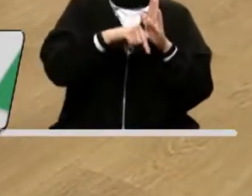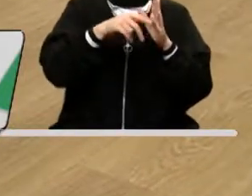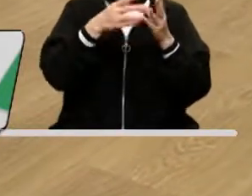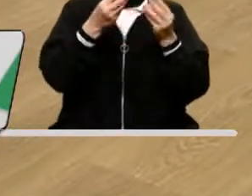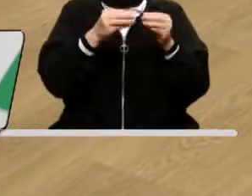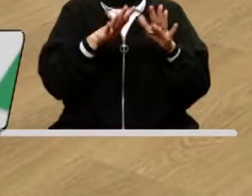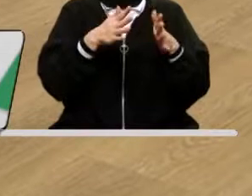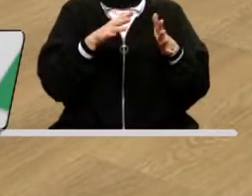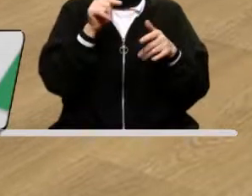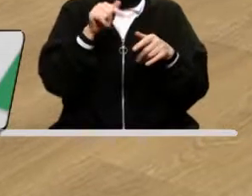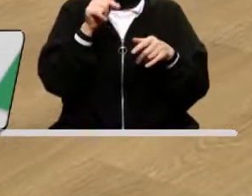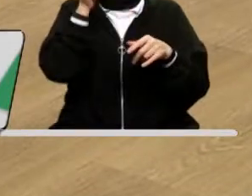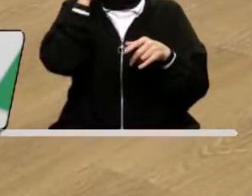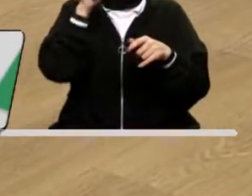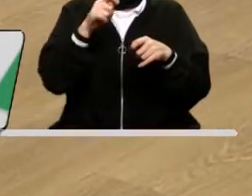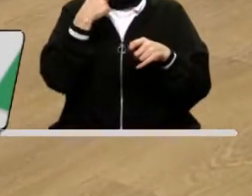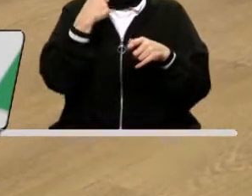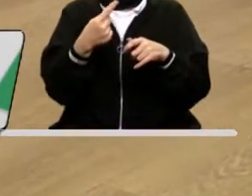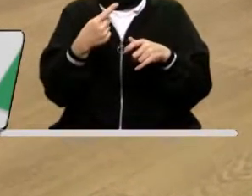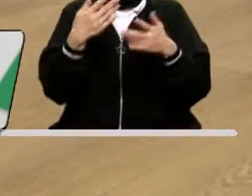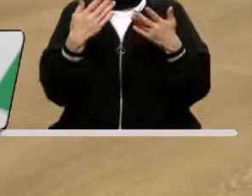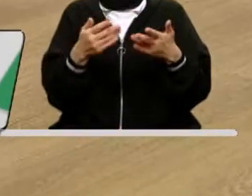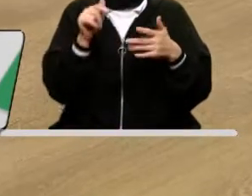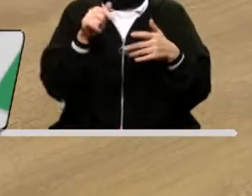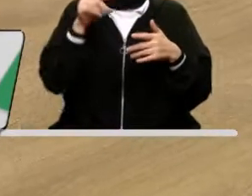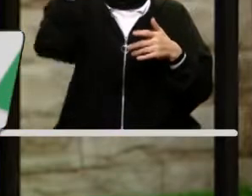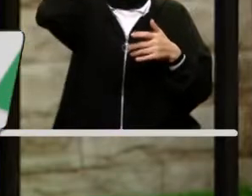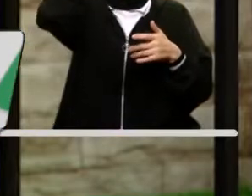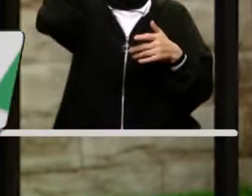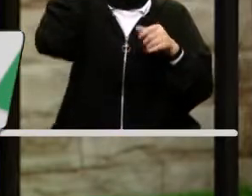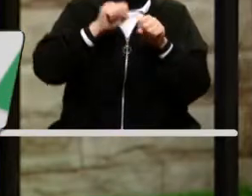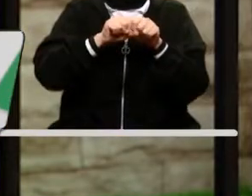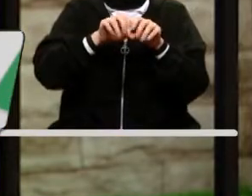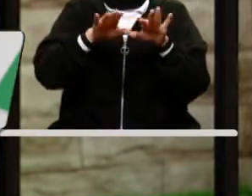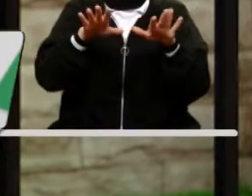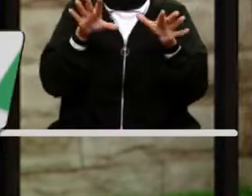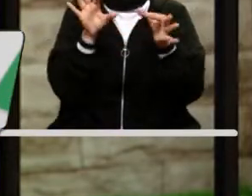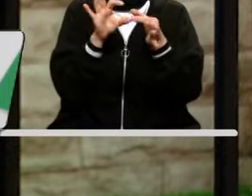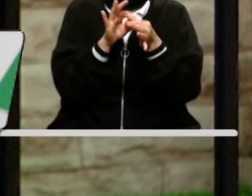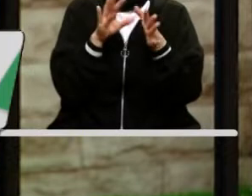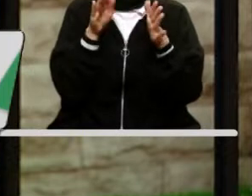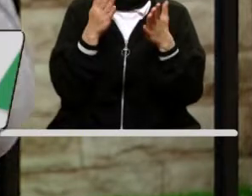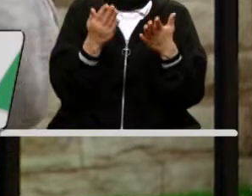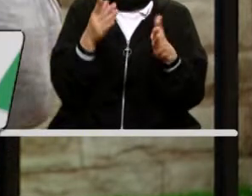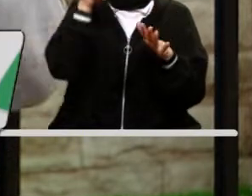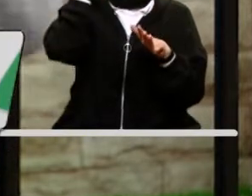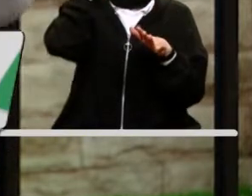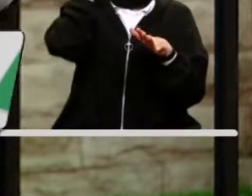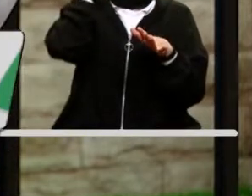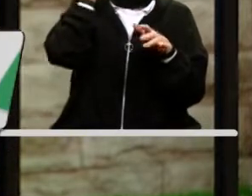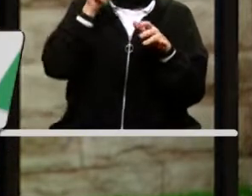amigdalanın serebral örtüsünden kaynaklanan bir sistemdir. Mantık merkezini eğer